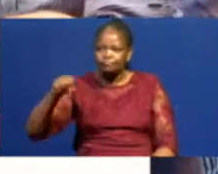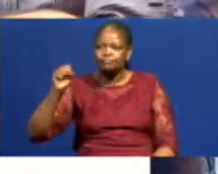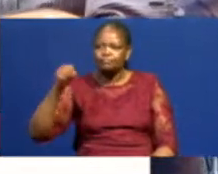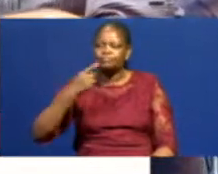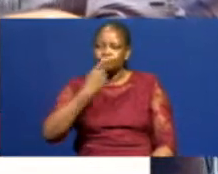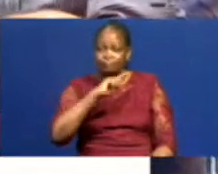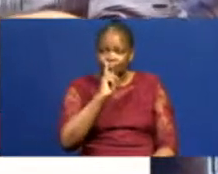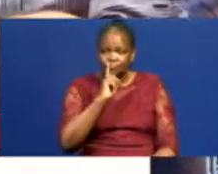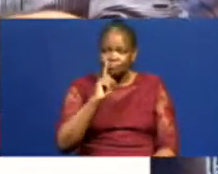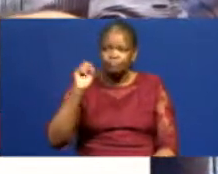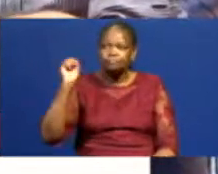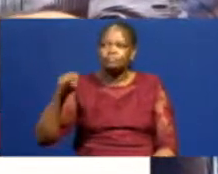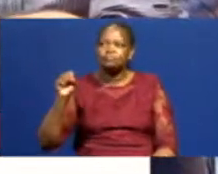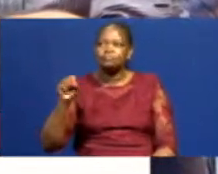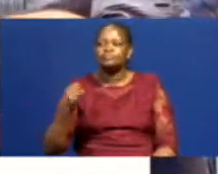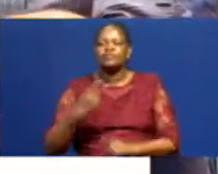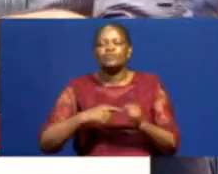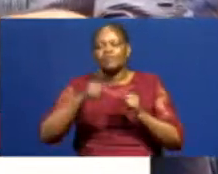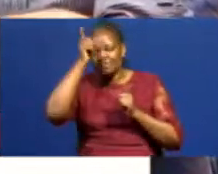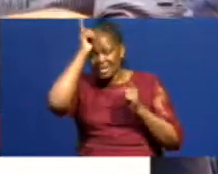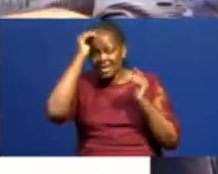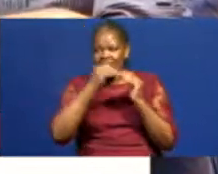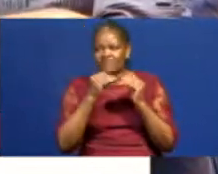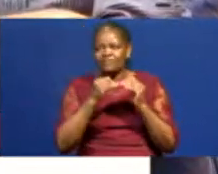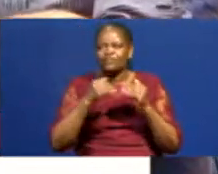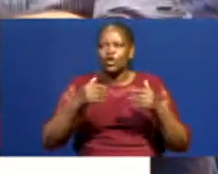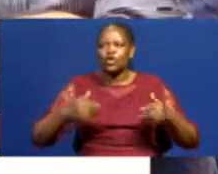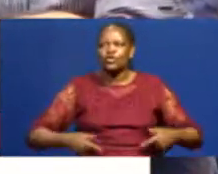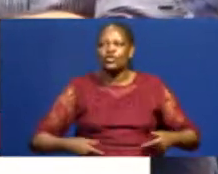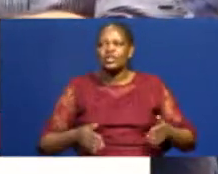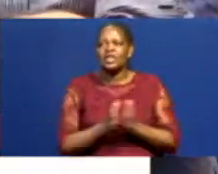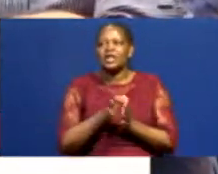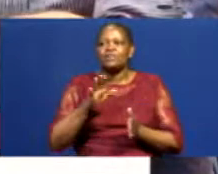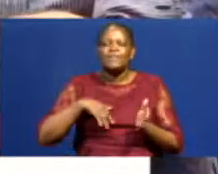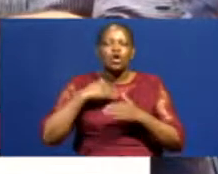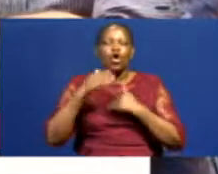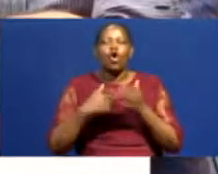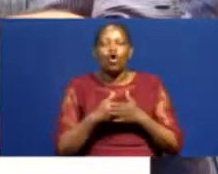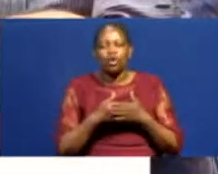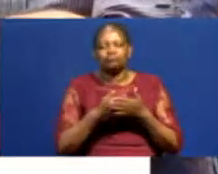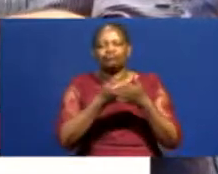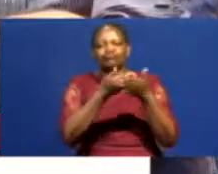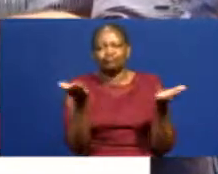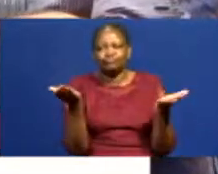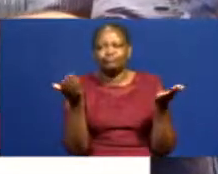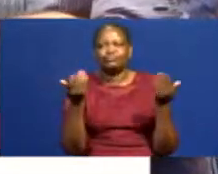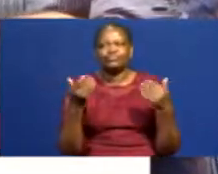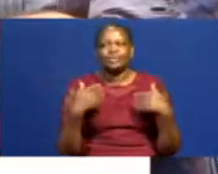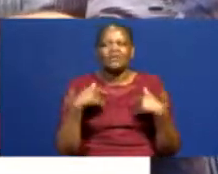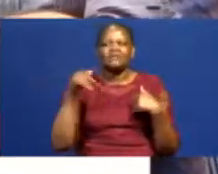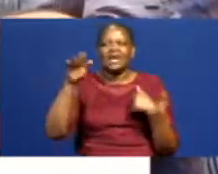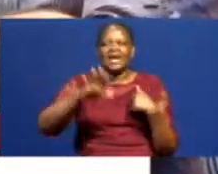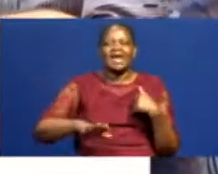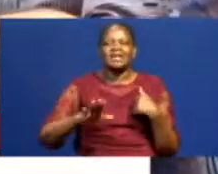Mtafanya namna hiyo? Kutoka mashinani, vijana, kina mama, yote hapa iwe ni eneo